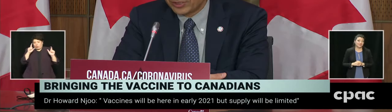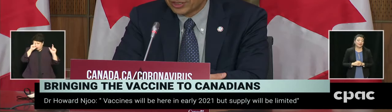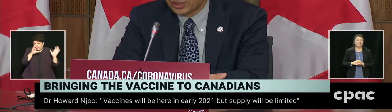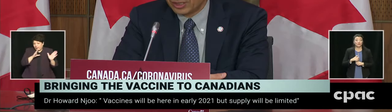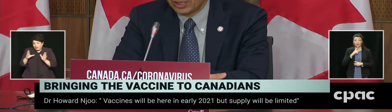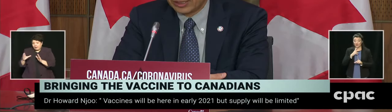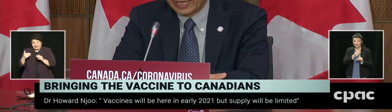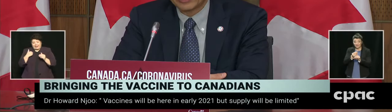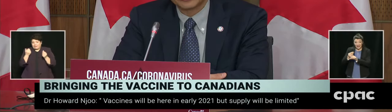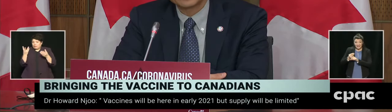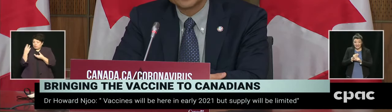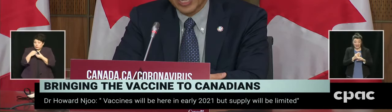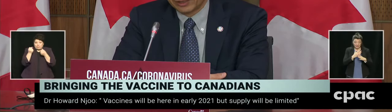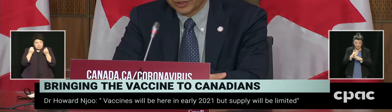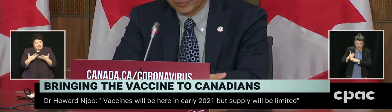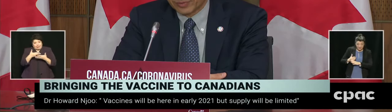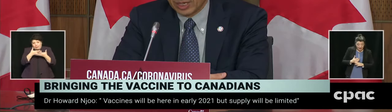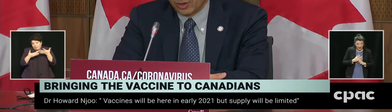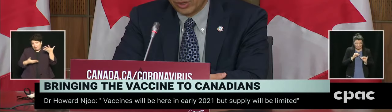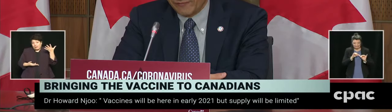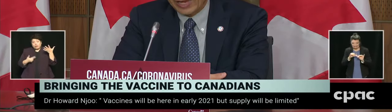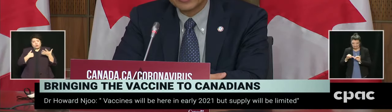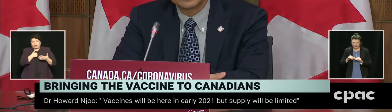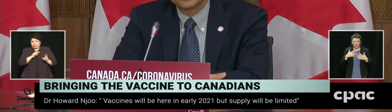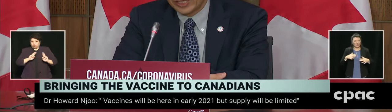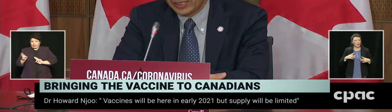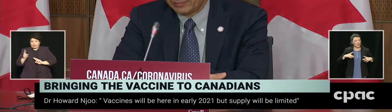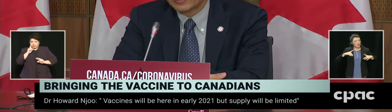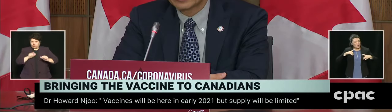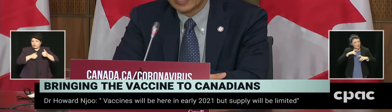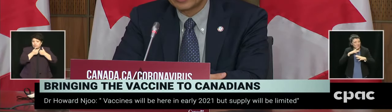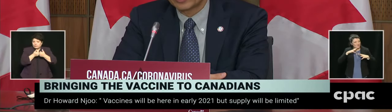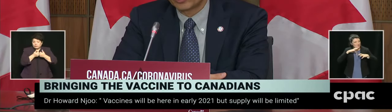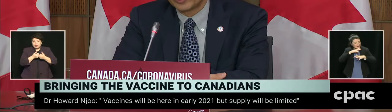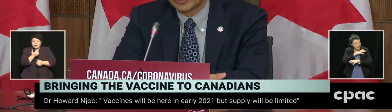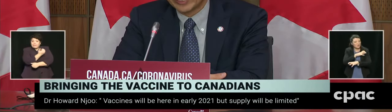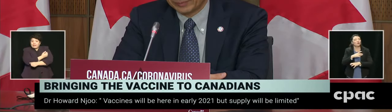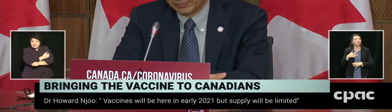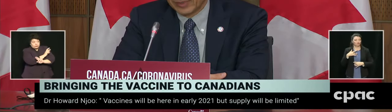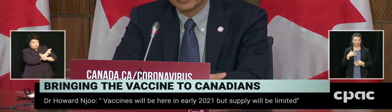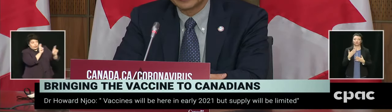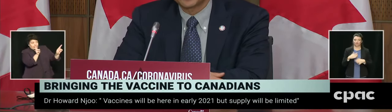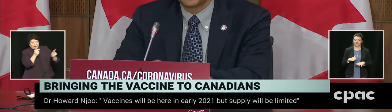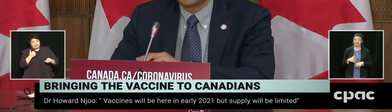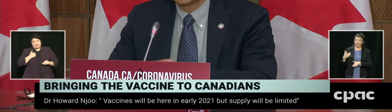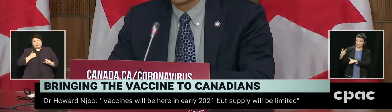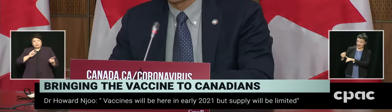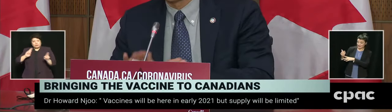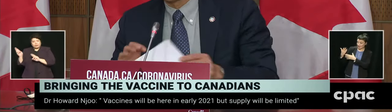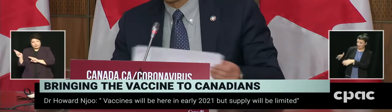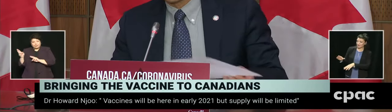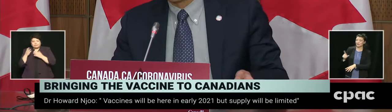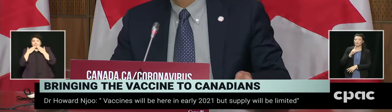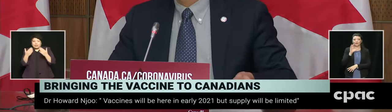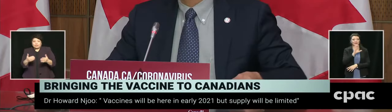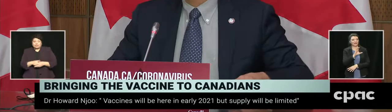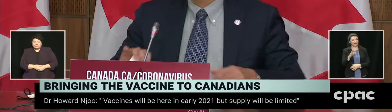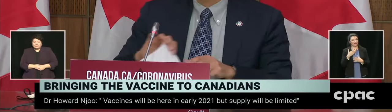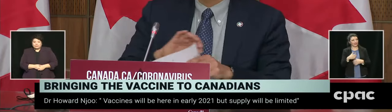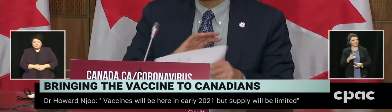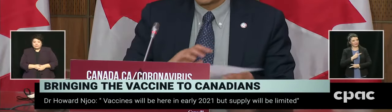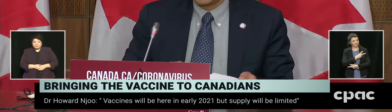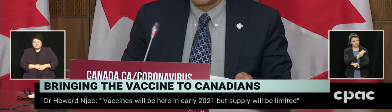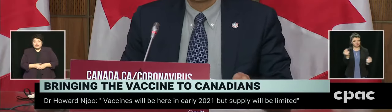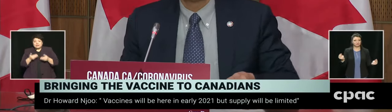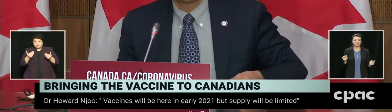strong position to take on this challenge. When a vaccine is ready, Canada will be ready. Thank you. Maintenant